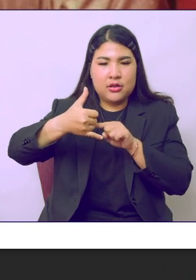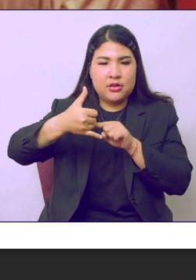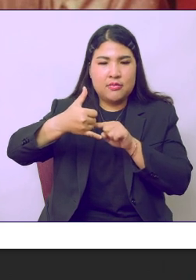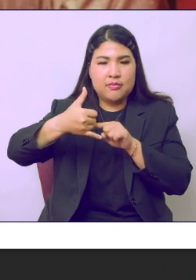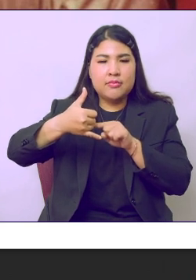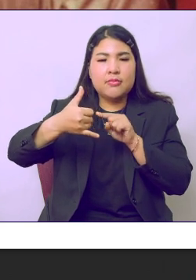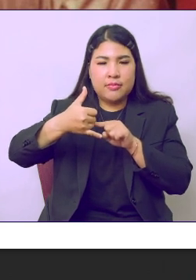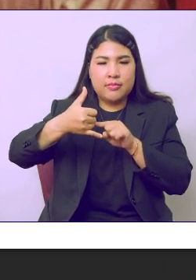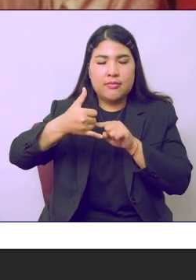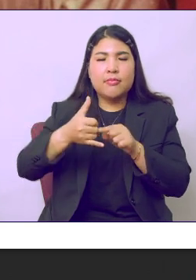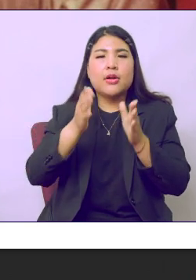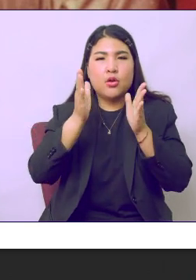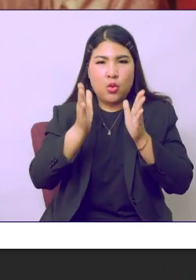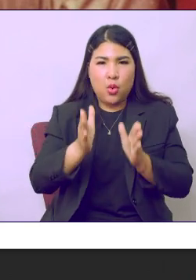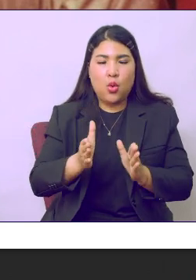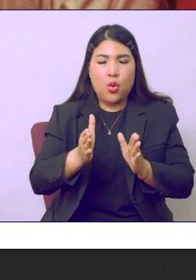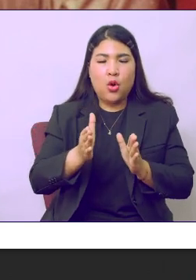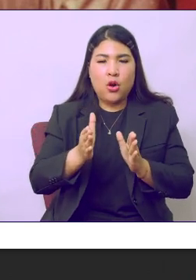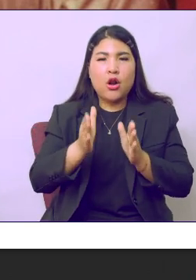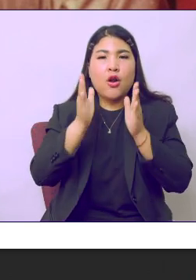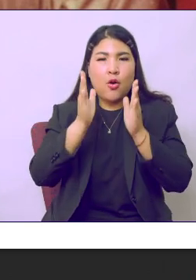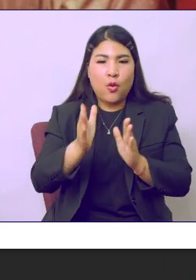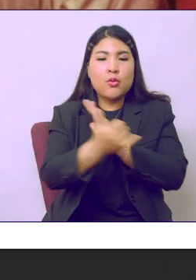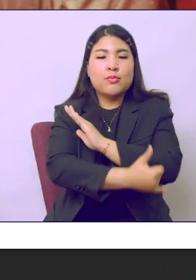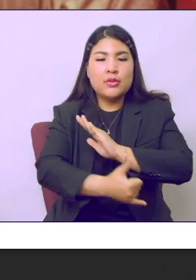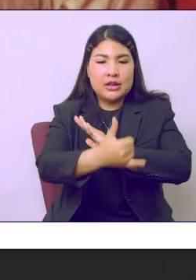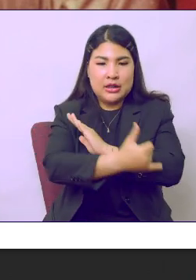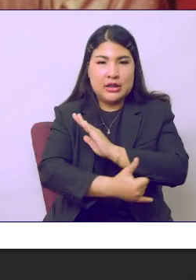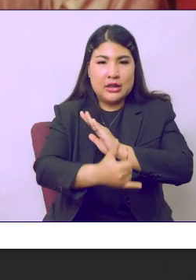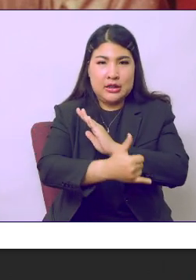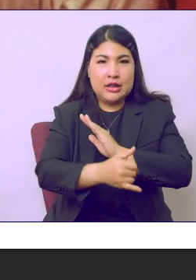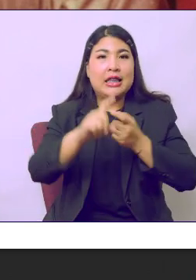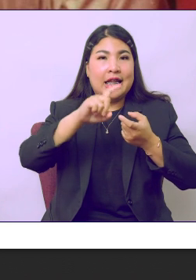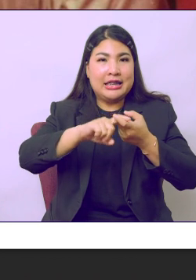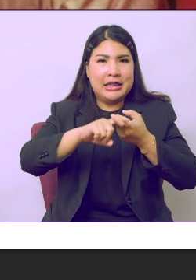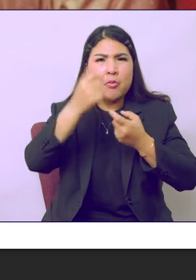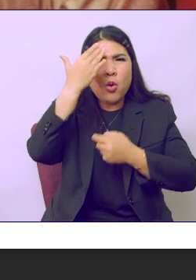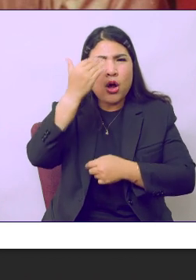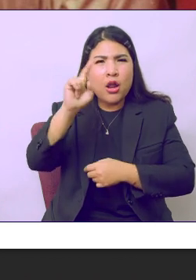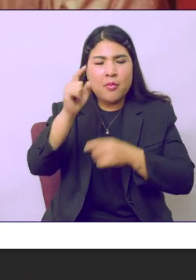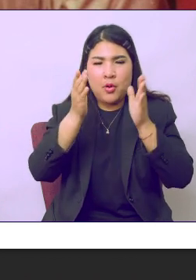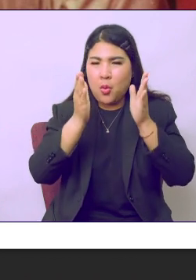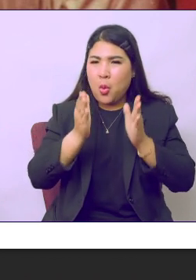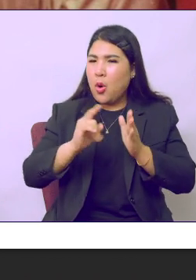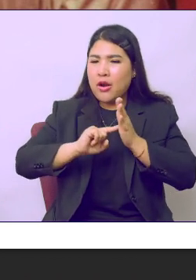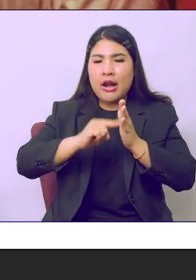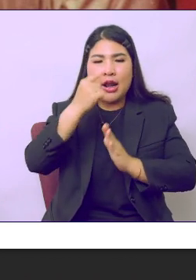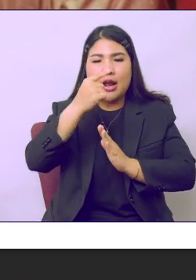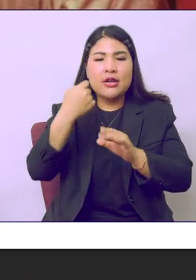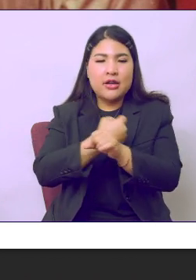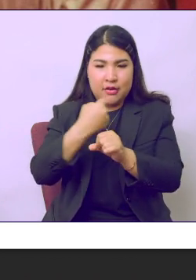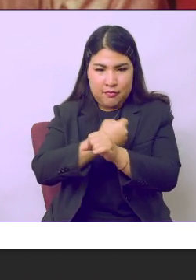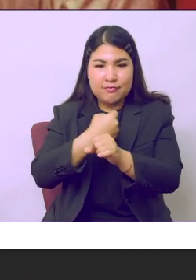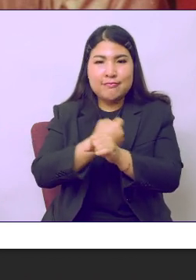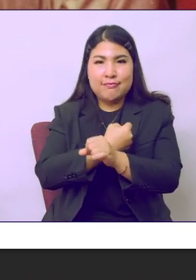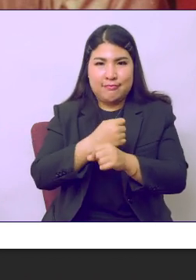ครับเป็นชาวรัสเซียนะครับแล้วก็เป็นความภาคภูมิใจมากเลยเพราะเป็นผู้หญิงคนแรกของโลกได้ฝึกโยคะนะ